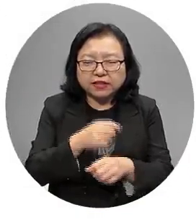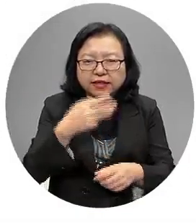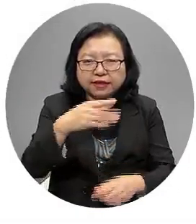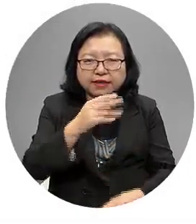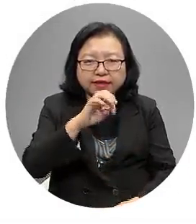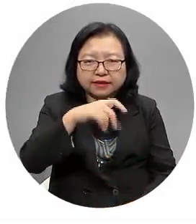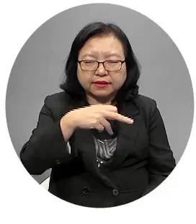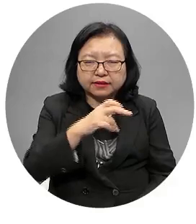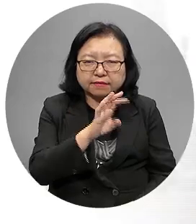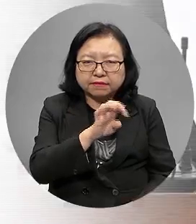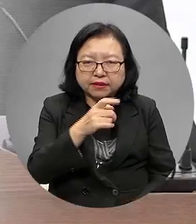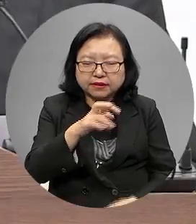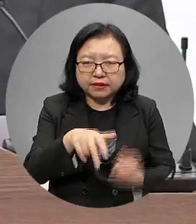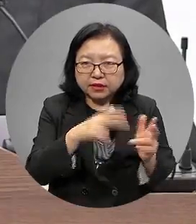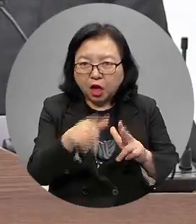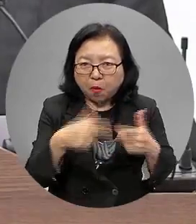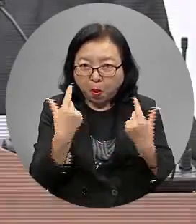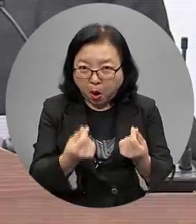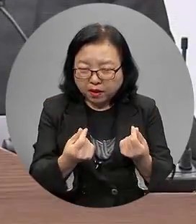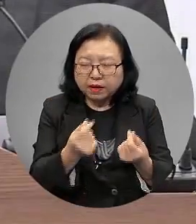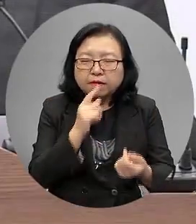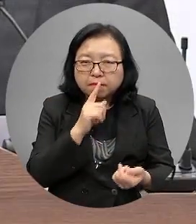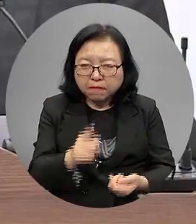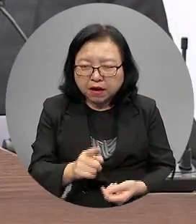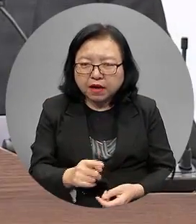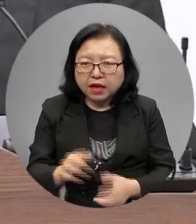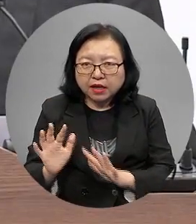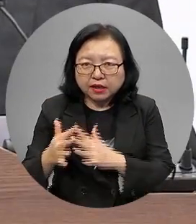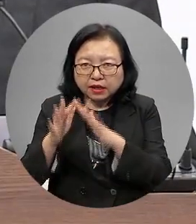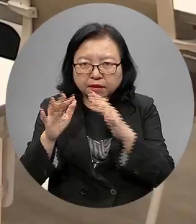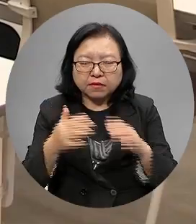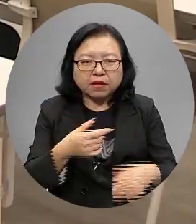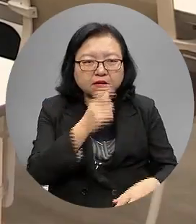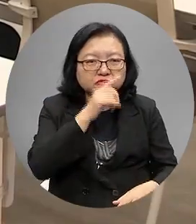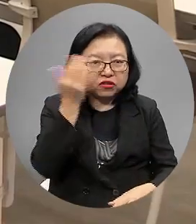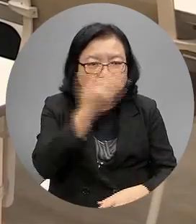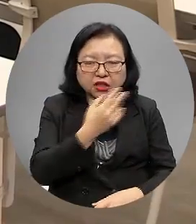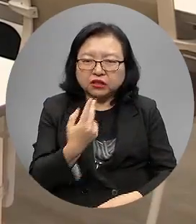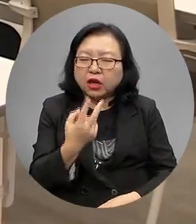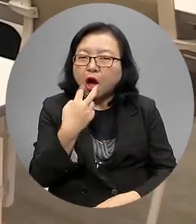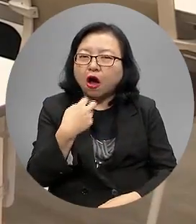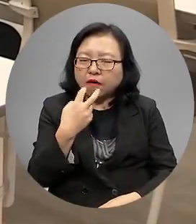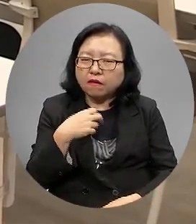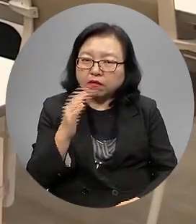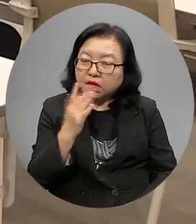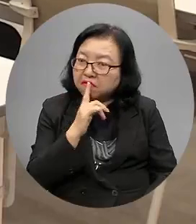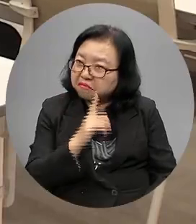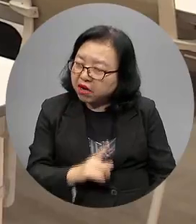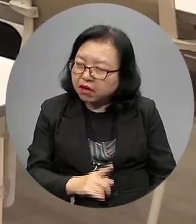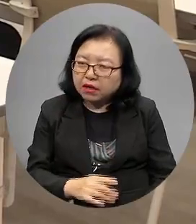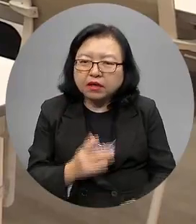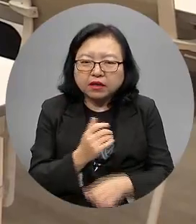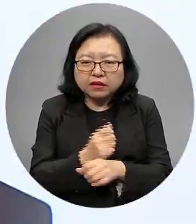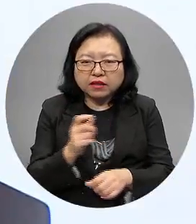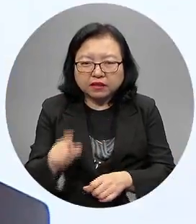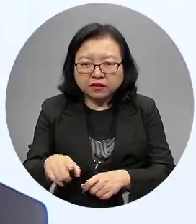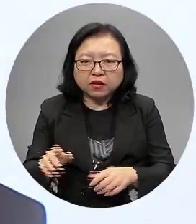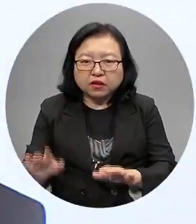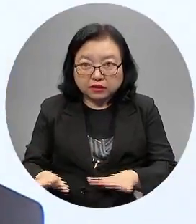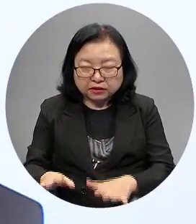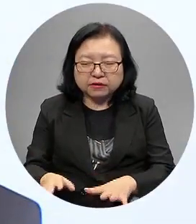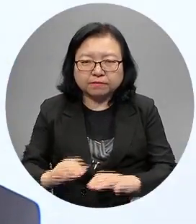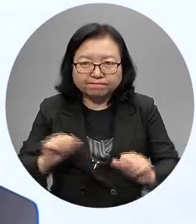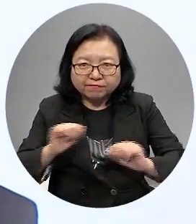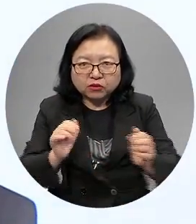충북지사는 개발과 수질 개선을 동시에 이룰 수 있다고 말합니다. 당장 추진단과 단속반 구성으로 첫 발을